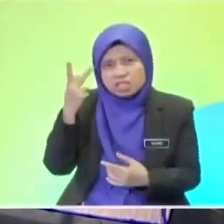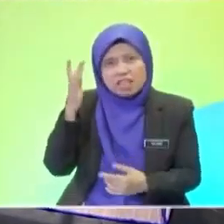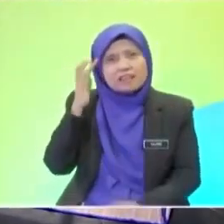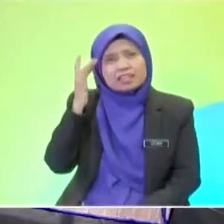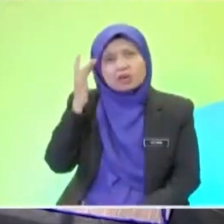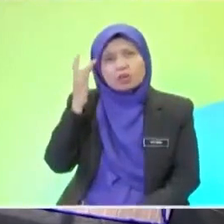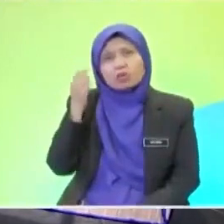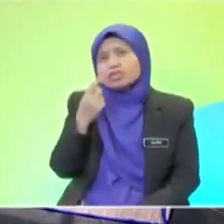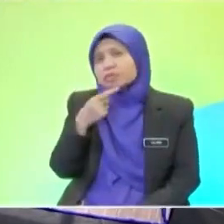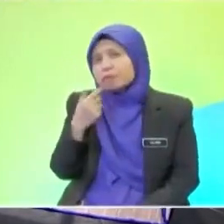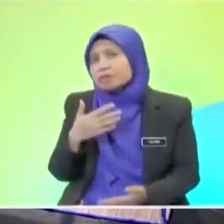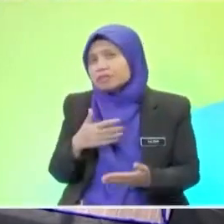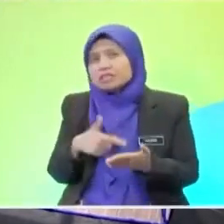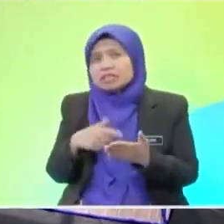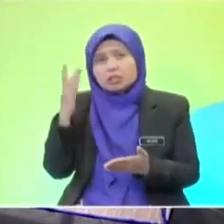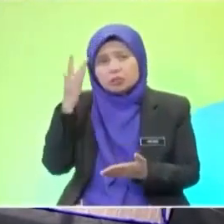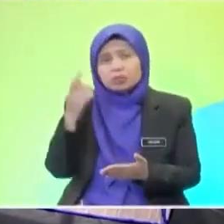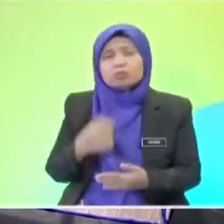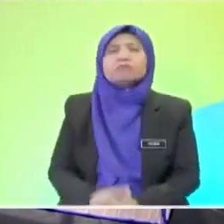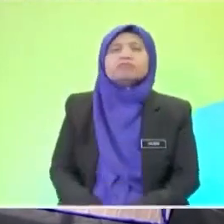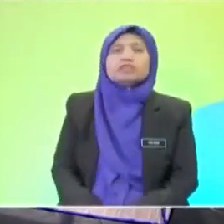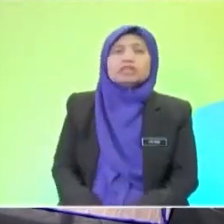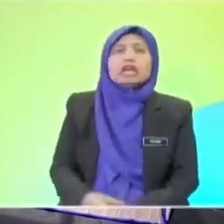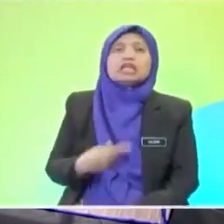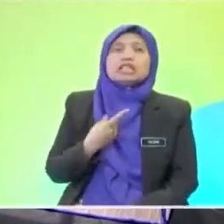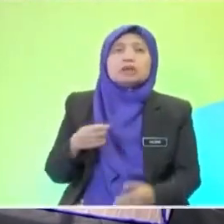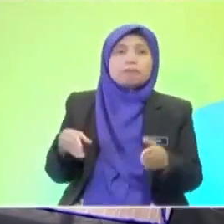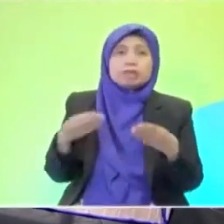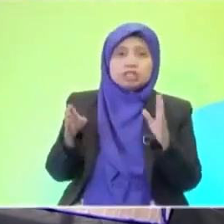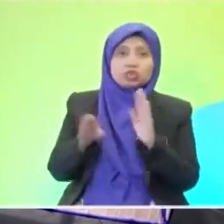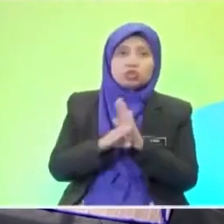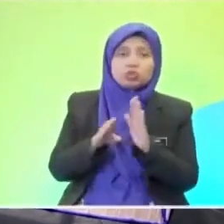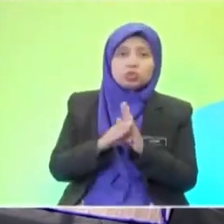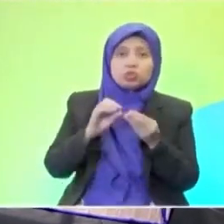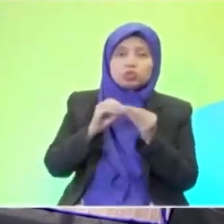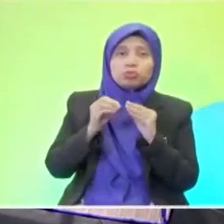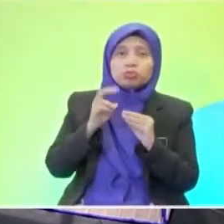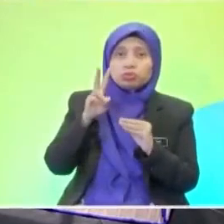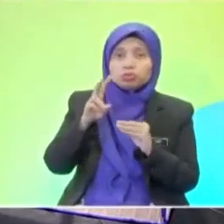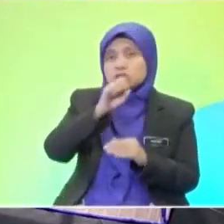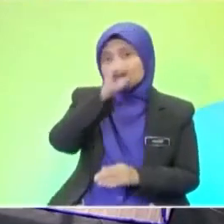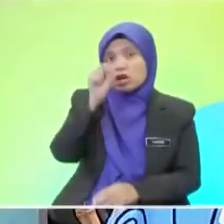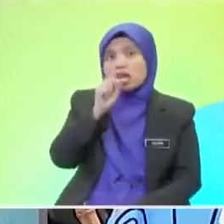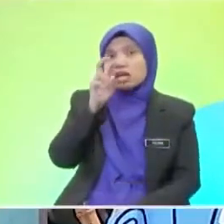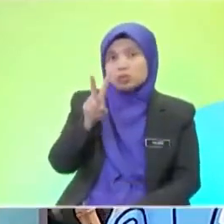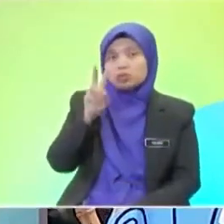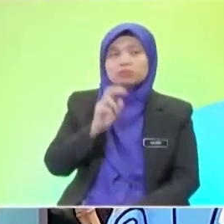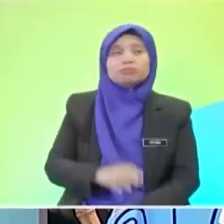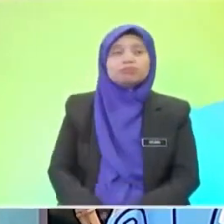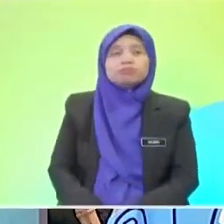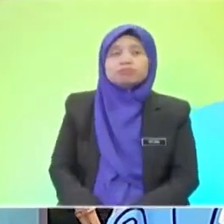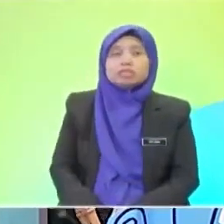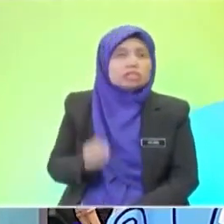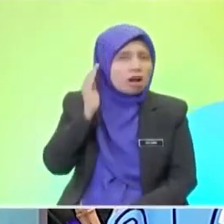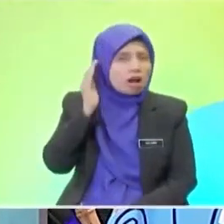lihat di rumah tuh di rumah tuh masih ada yang keliru kita berikan contoh yang kedua Mari kita soal yang kedua dengar